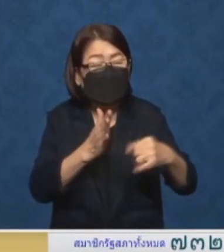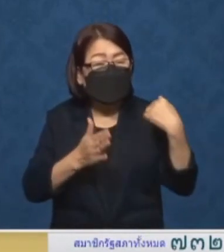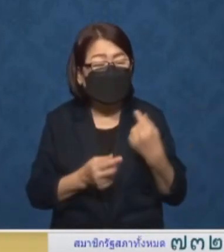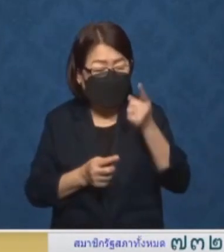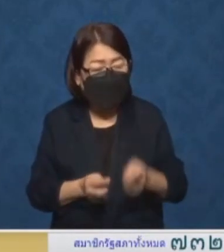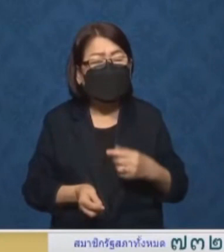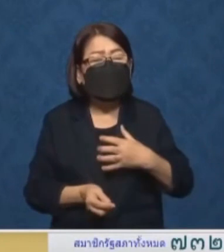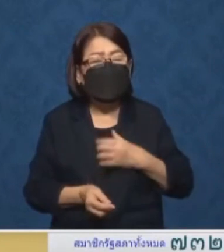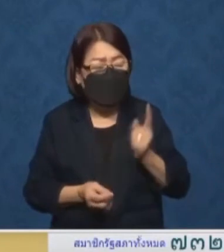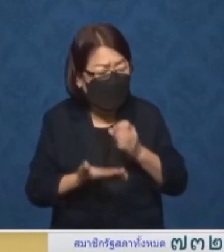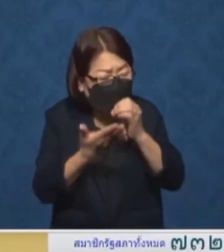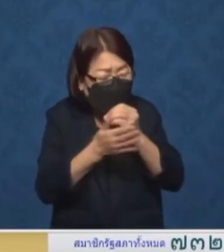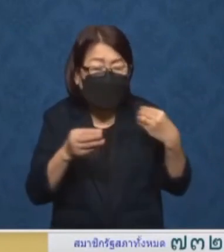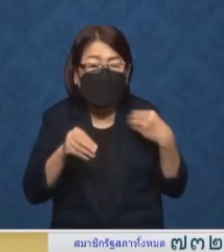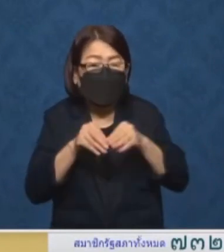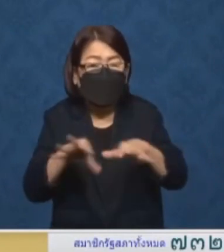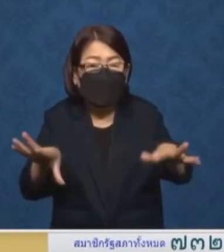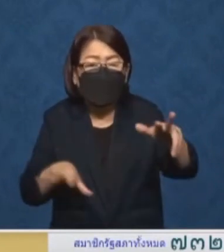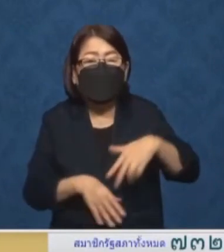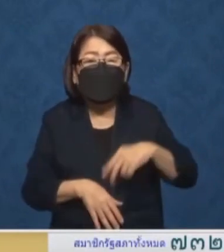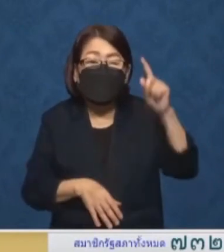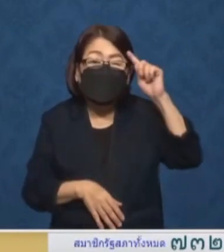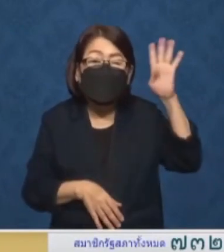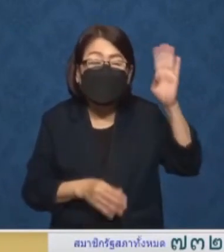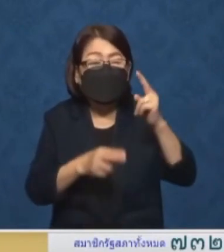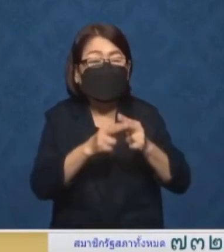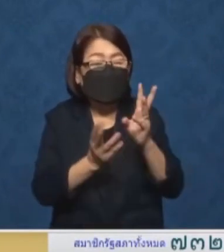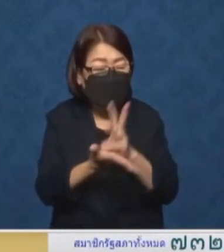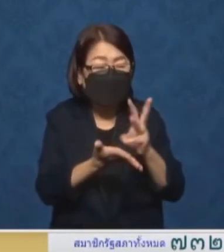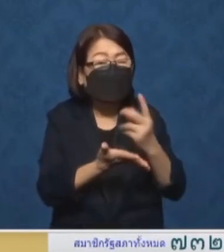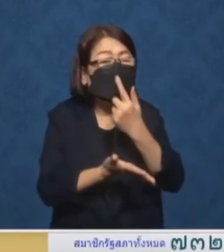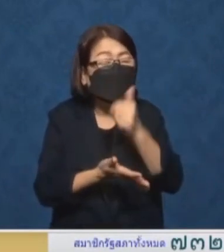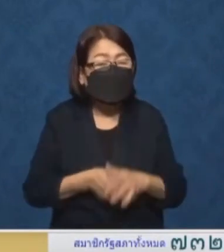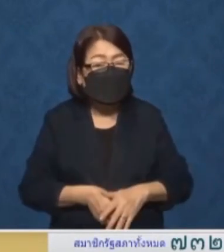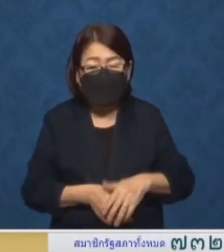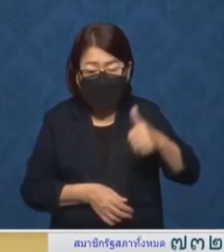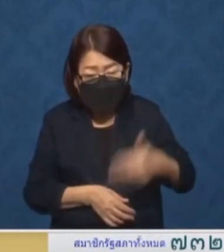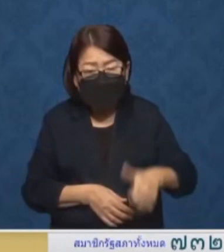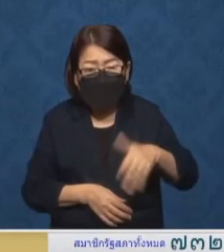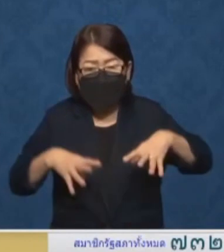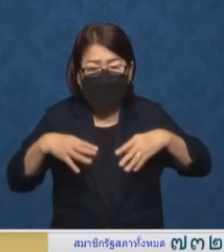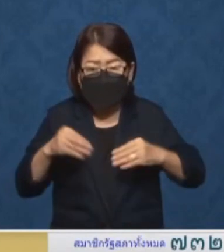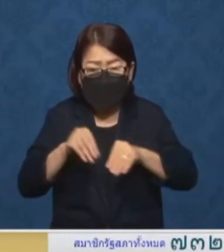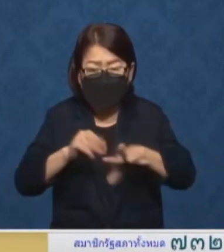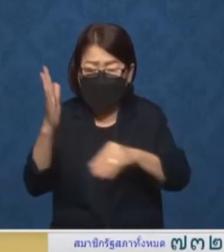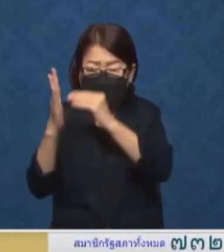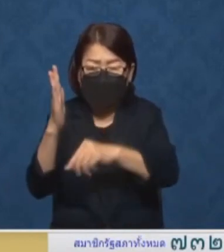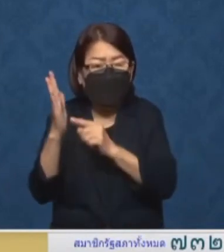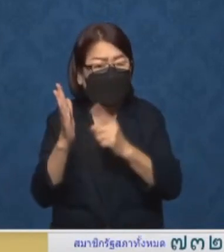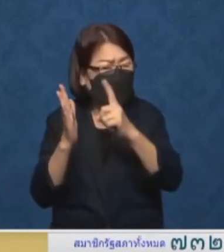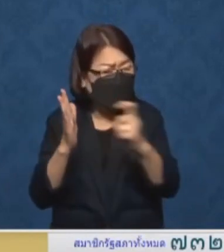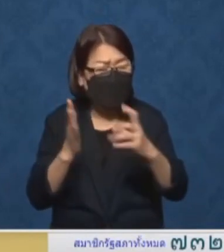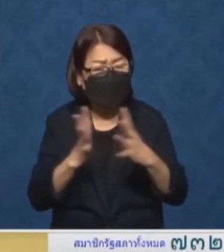โดยซ้ำไปเพราะยาบ้านี่บ้านผมเนี่ยรับไม่ได้จริงๆแต่ที่ผมต้องถามเพราะว่าเมื่